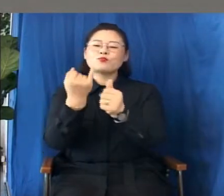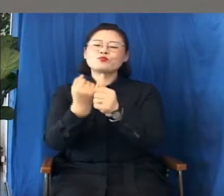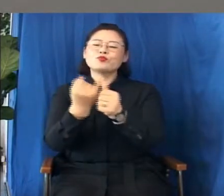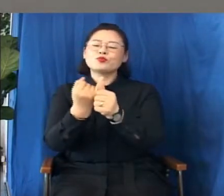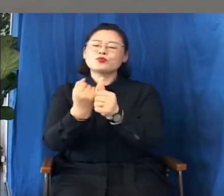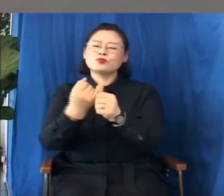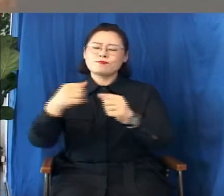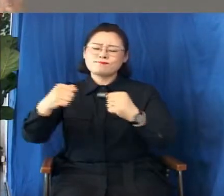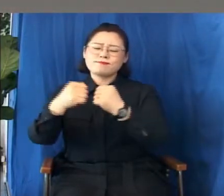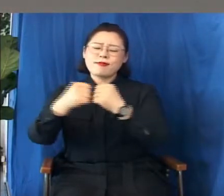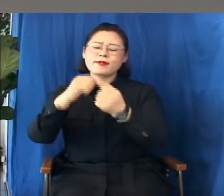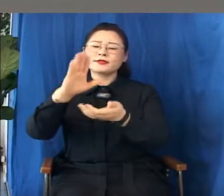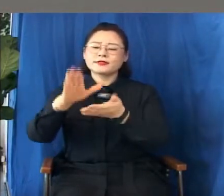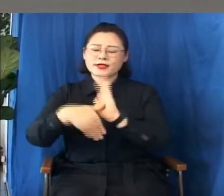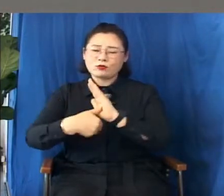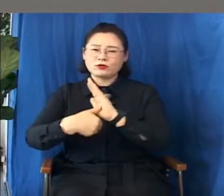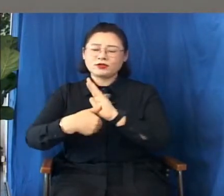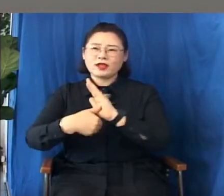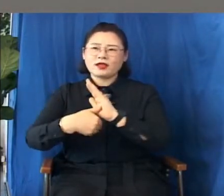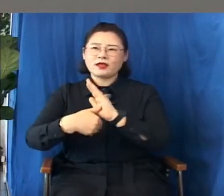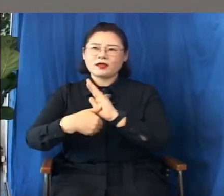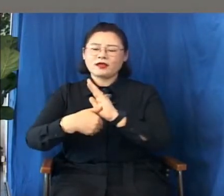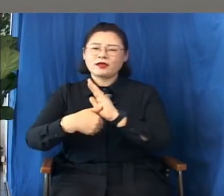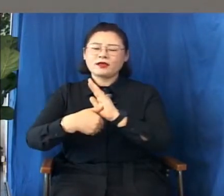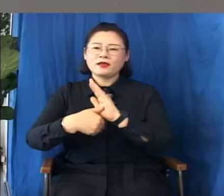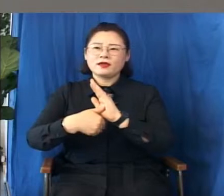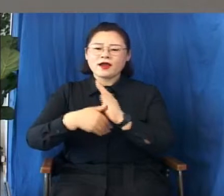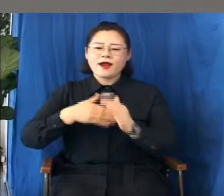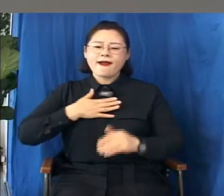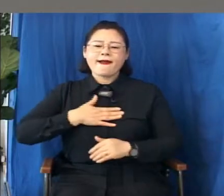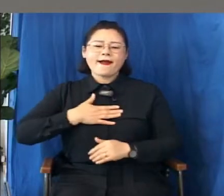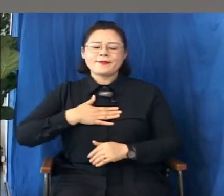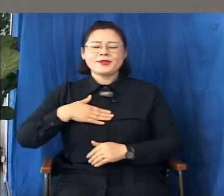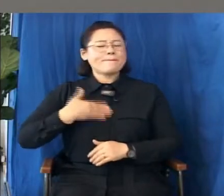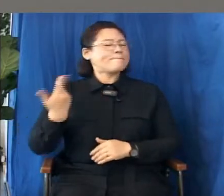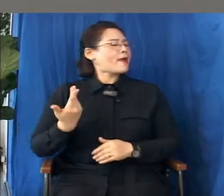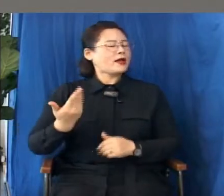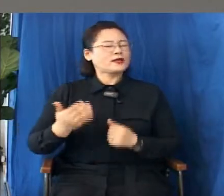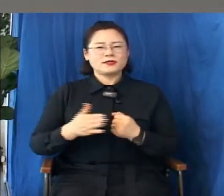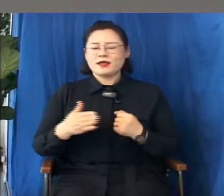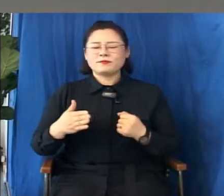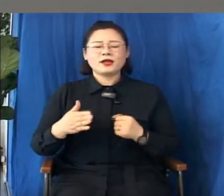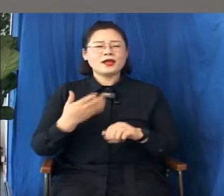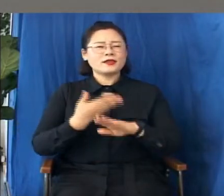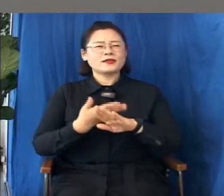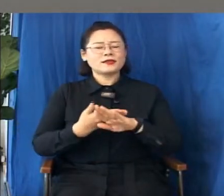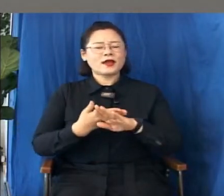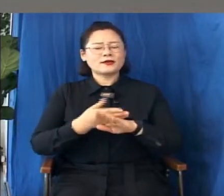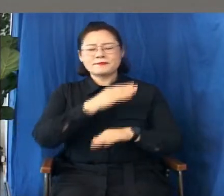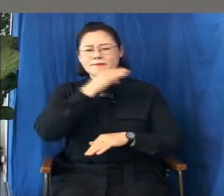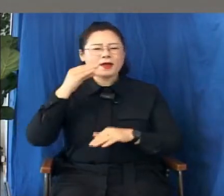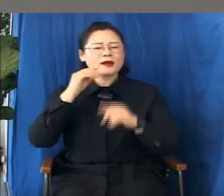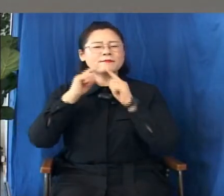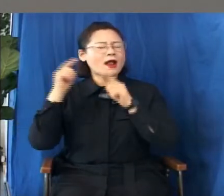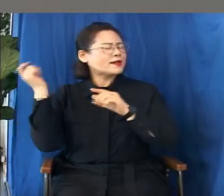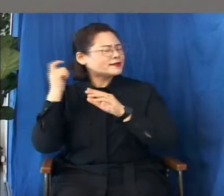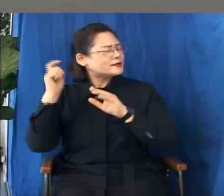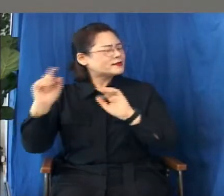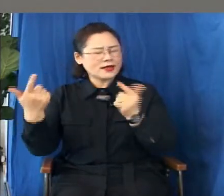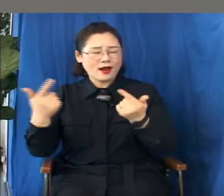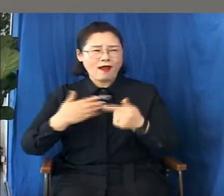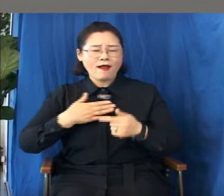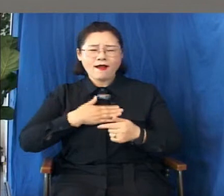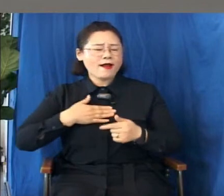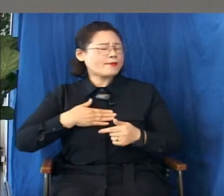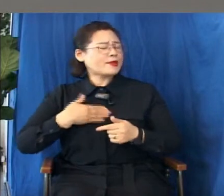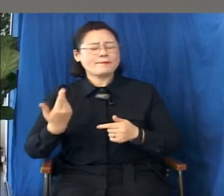때 틀린 소리에서 싸우는 게 아니에요. 감정이 상해 있기 때문에 아무 소리도 들리지 않는 겁니다. 감정이 상해